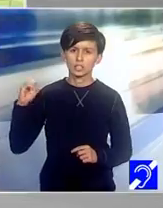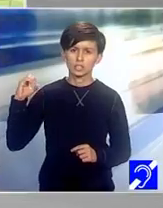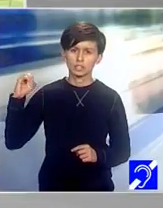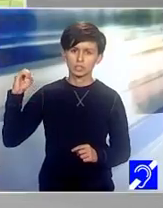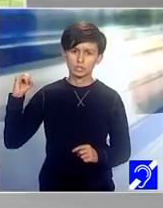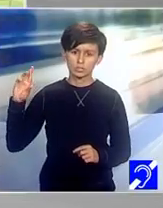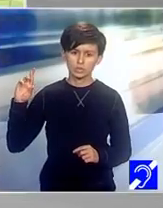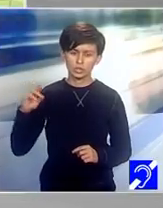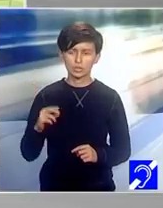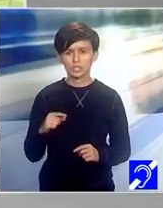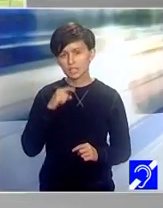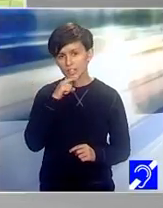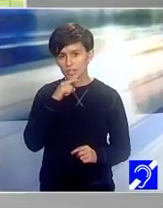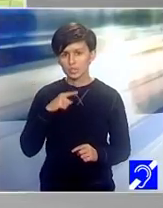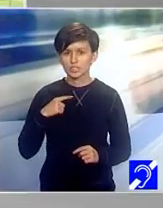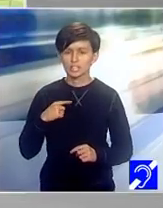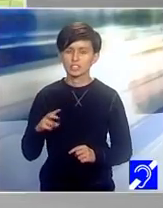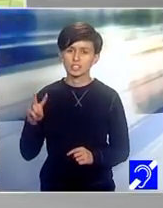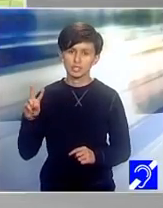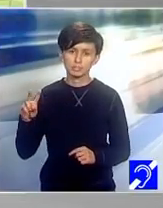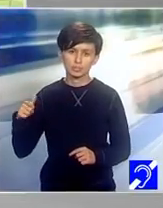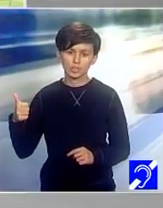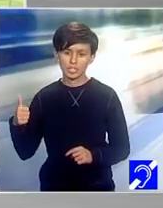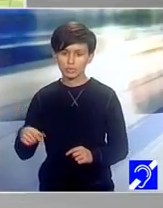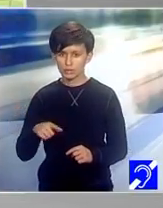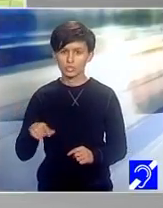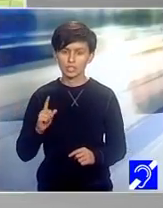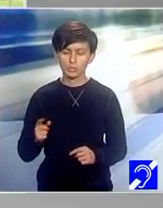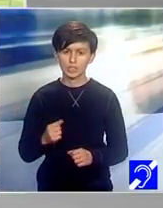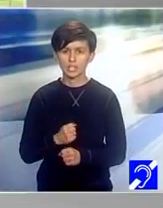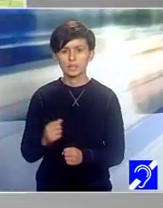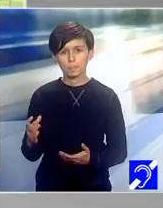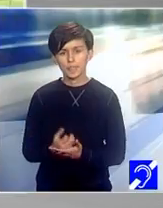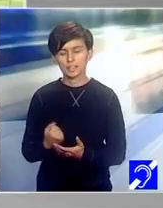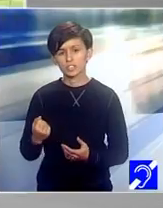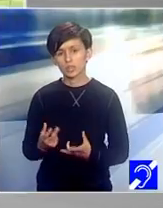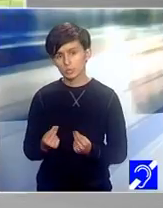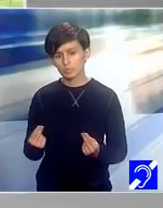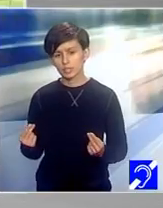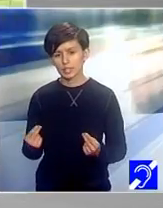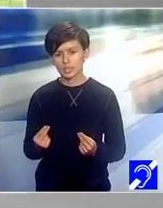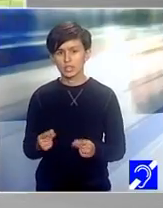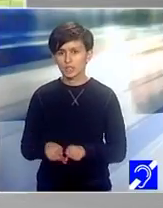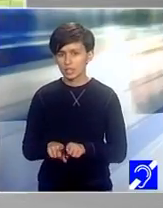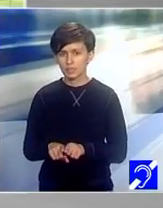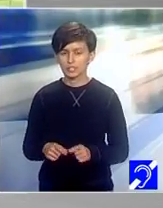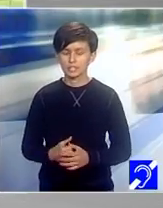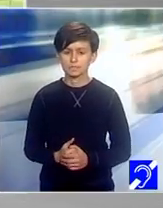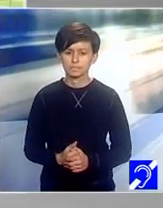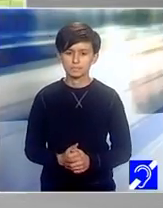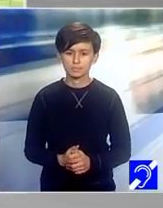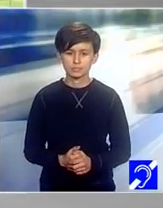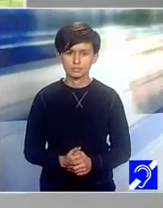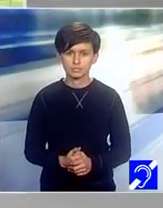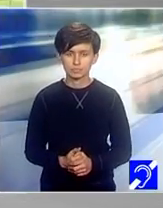Dacă este 2-1, va trebui să câștigăm 2-1. Deci același scor pe care îl vor face fetele din Rusia trebuie să-l facem și noi la Cluj. Am înțeles, să